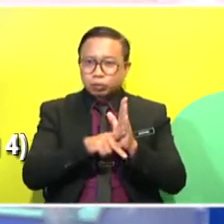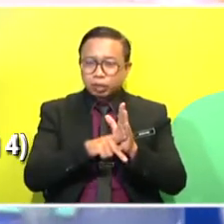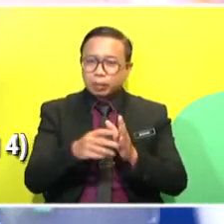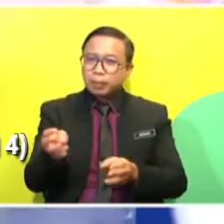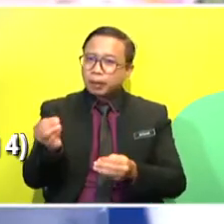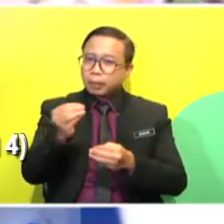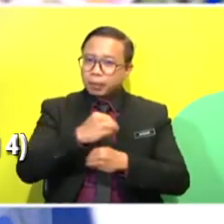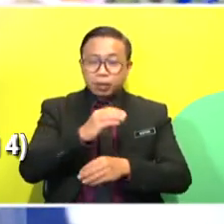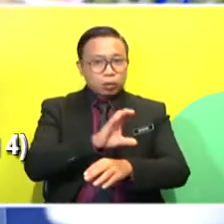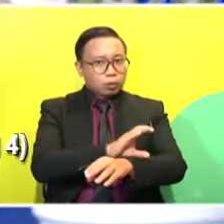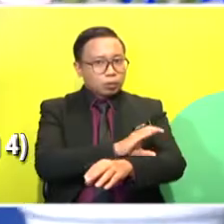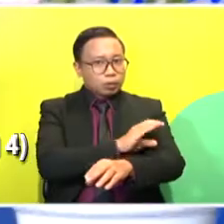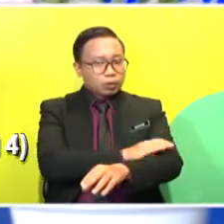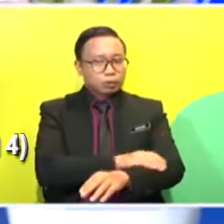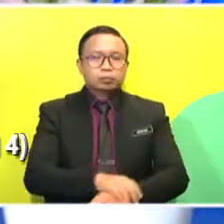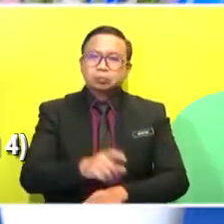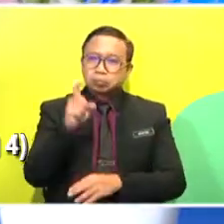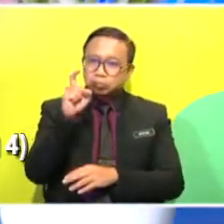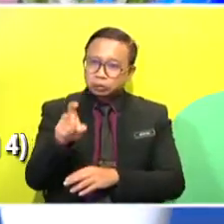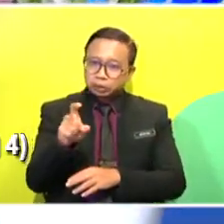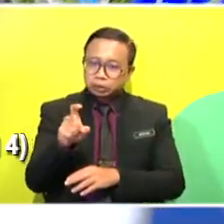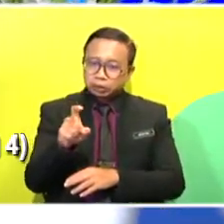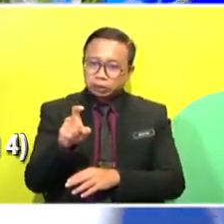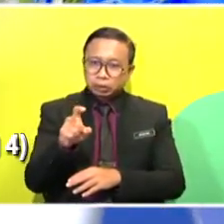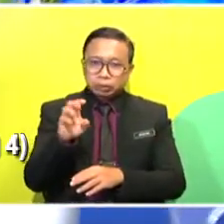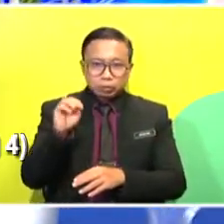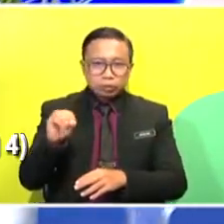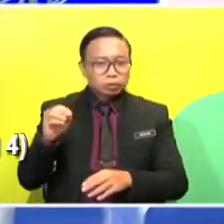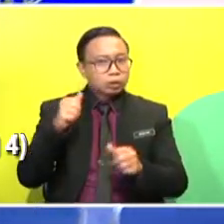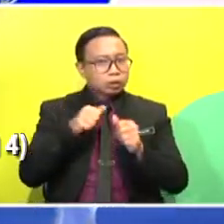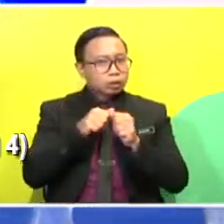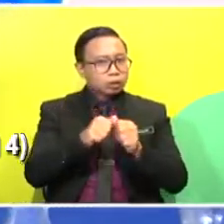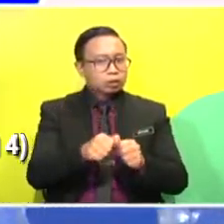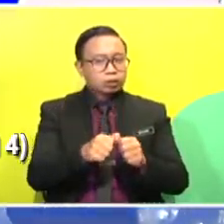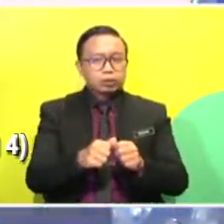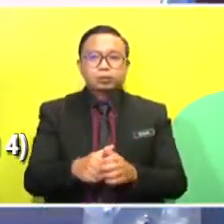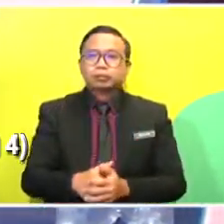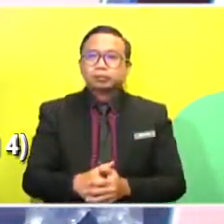komputer. Peraturan ini perlu dipatuhi kerana dia memberi kita amalan yang mulia.